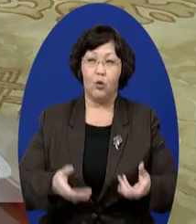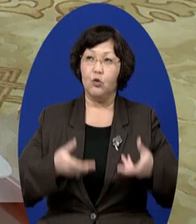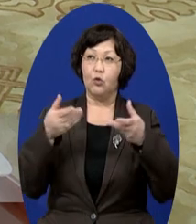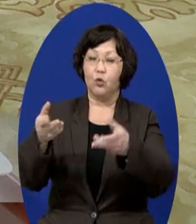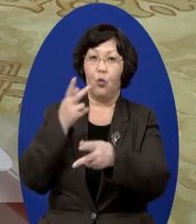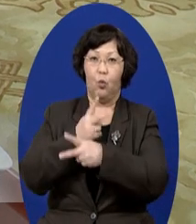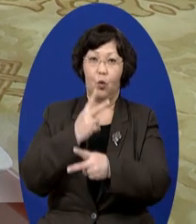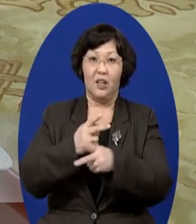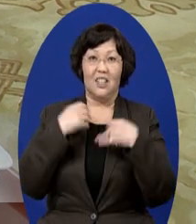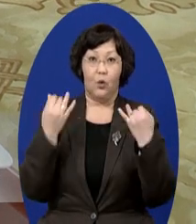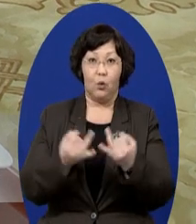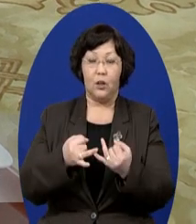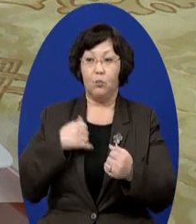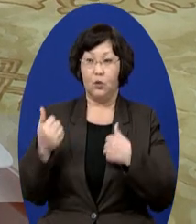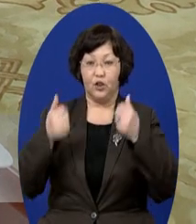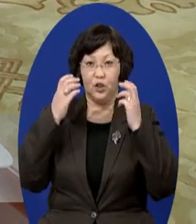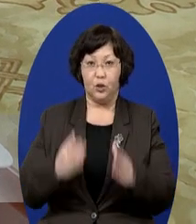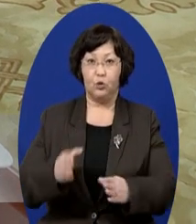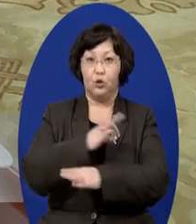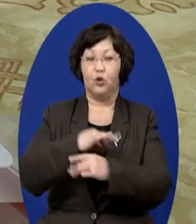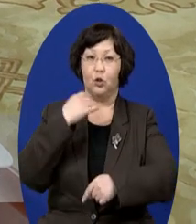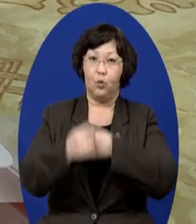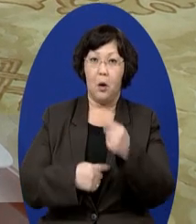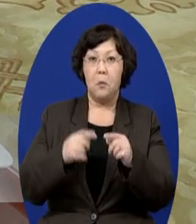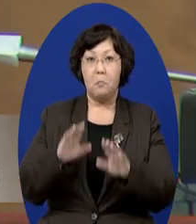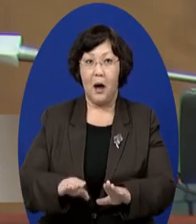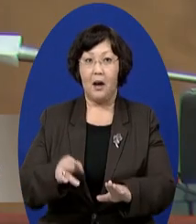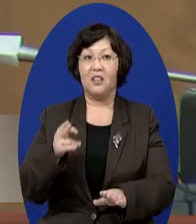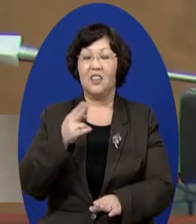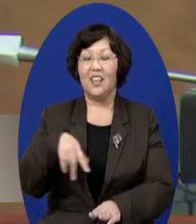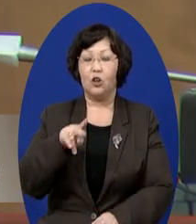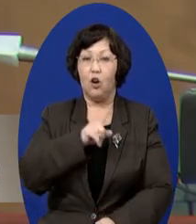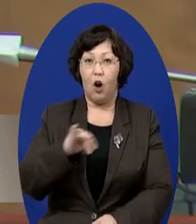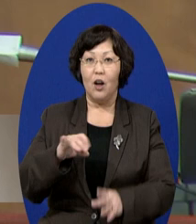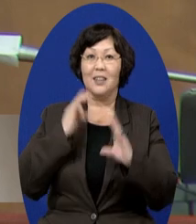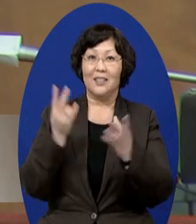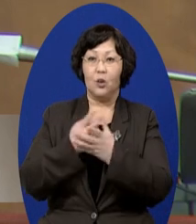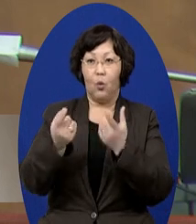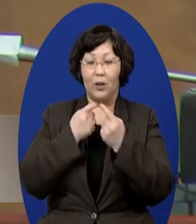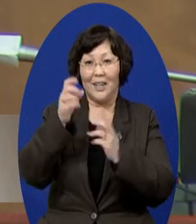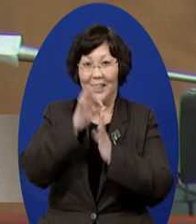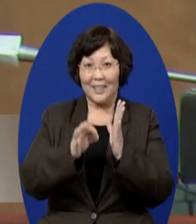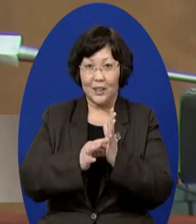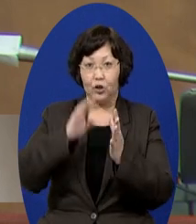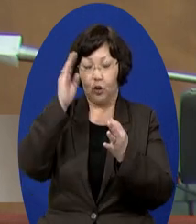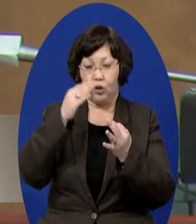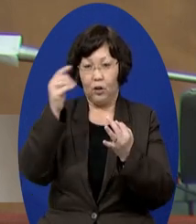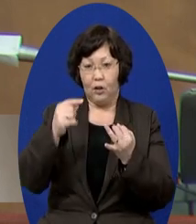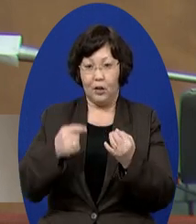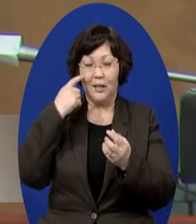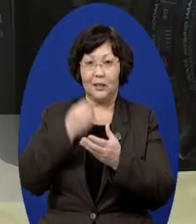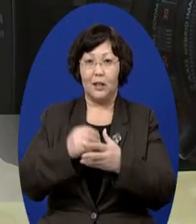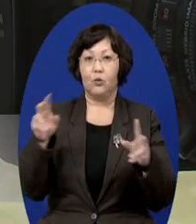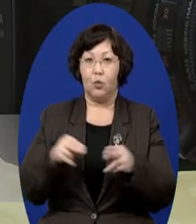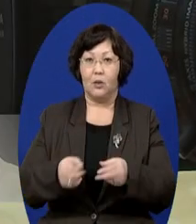хууль, улсын хурлын бусад шийдвэрийн төслийн талаар байнгын дэд хороо болон нэгдсэн хурлаанаар хэлэлцэх тодорхой асуудлаар санал дүгнэлт гаргаж